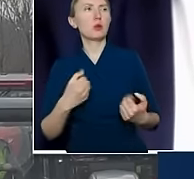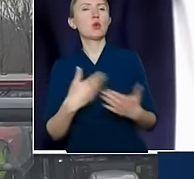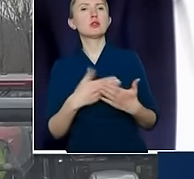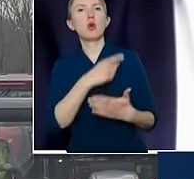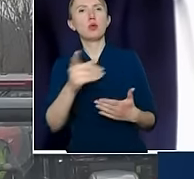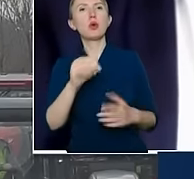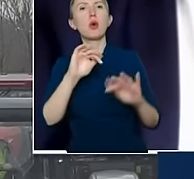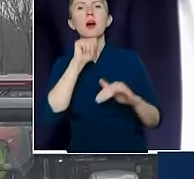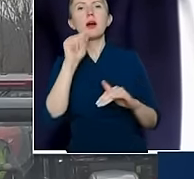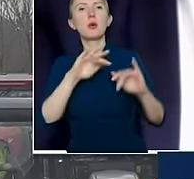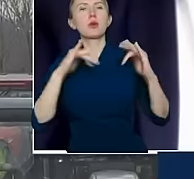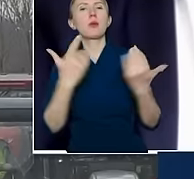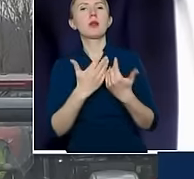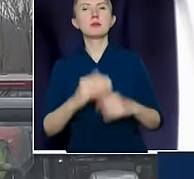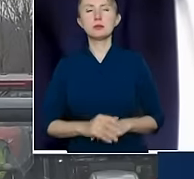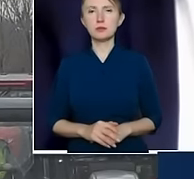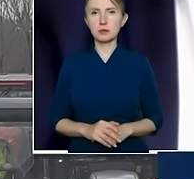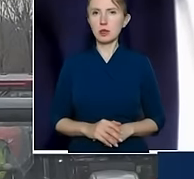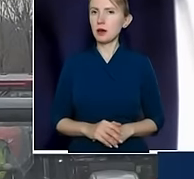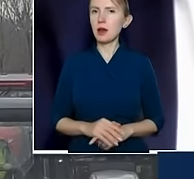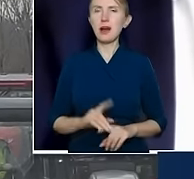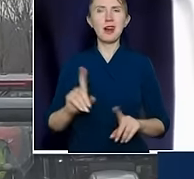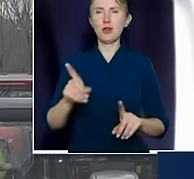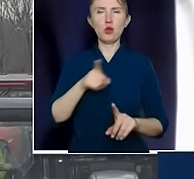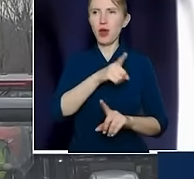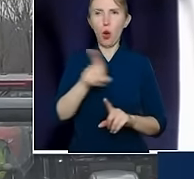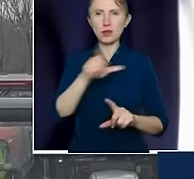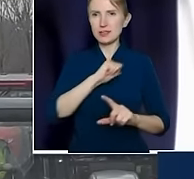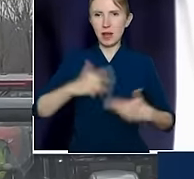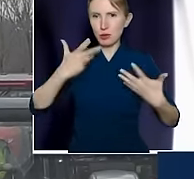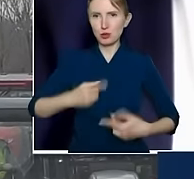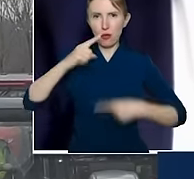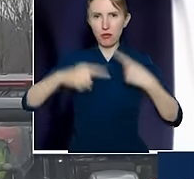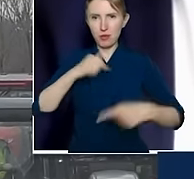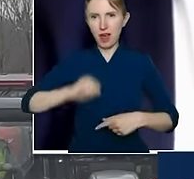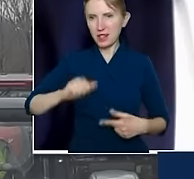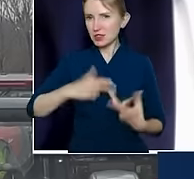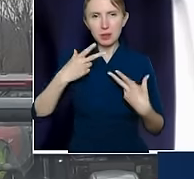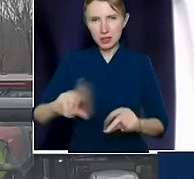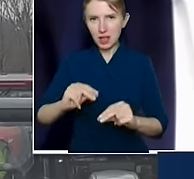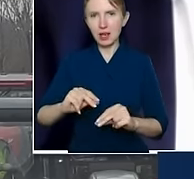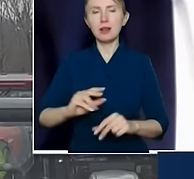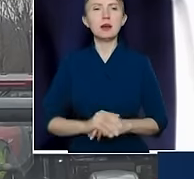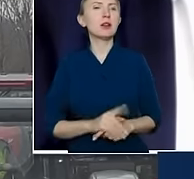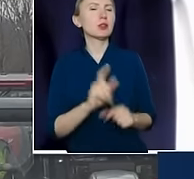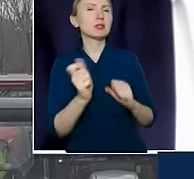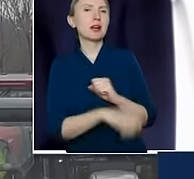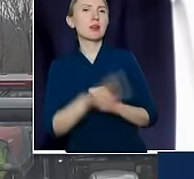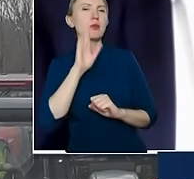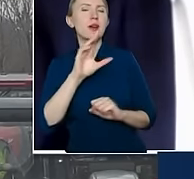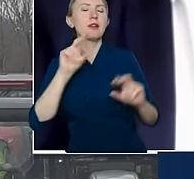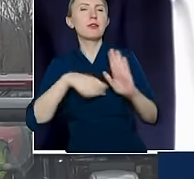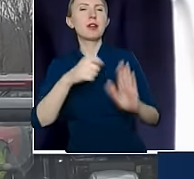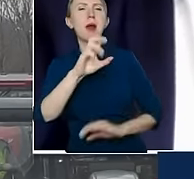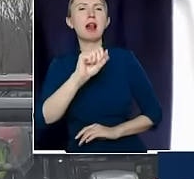się ale to nachrali. Zdaje się, że to ich chcą wymieniać, a nie oni się chcą wymieniać. To jest jednak tak różnica. To jest trochę taka kara jak w Alternatywy 4, że ja